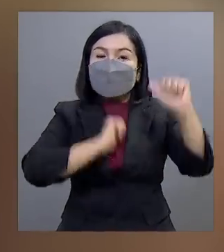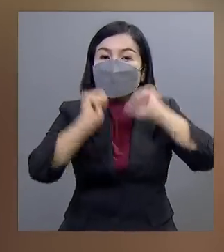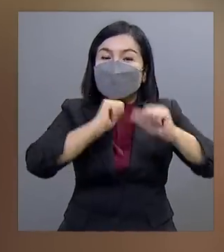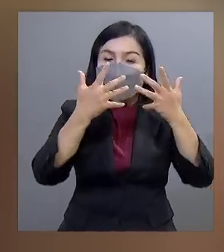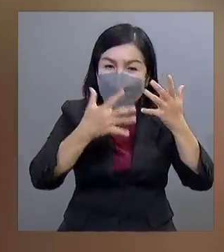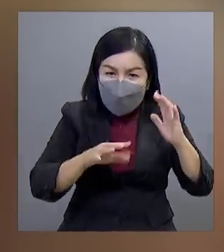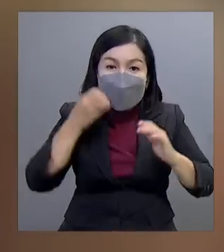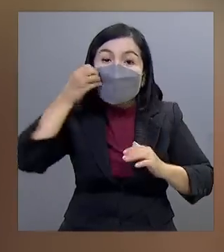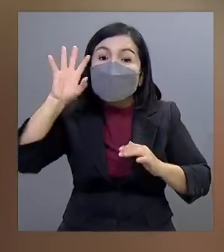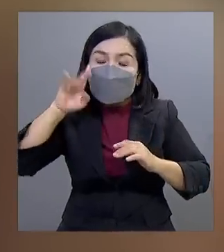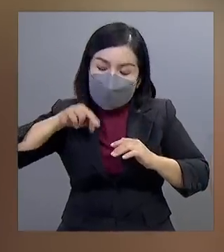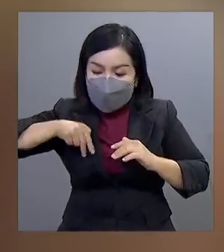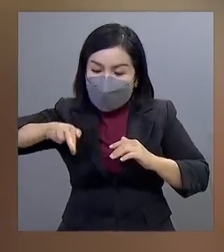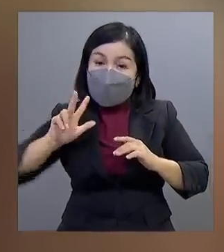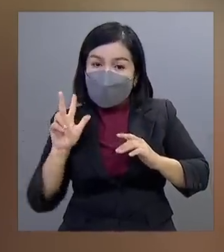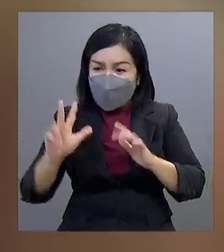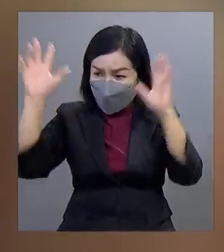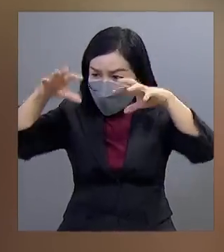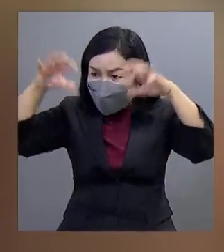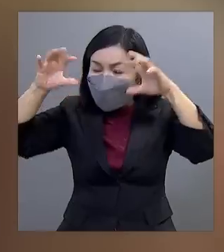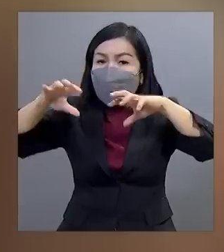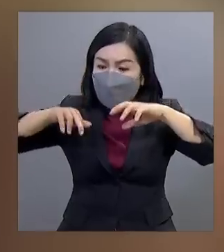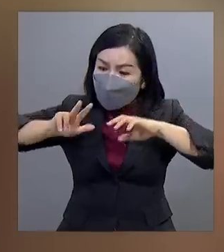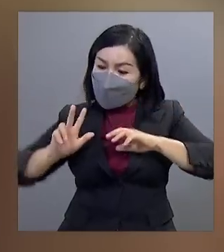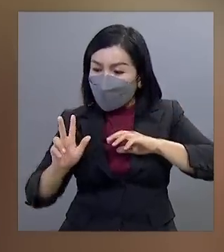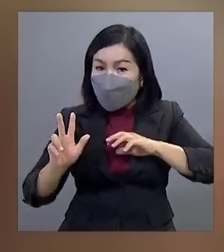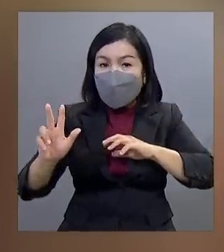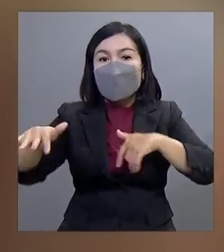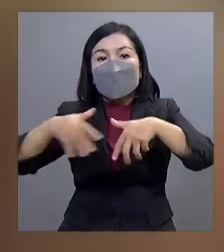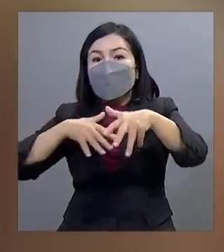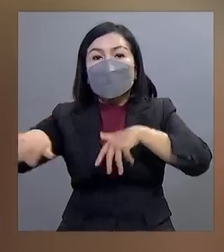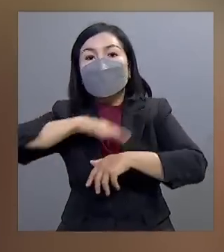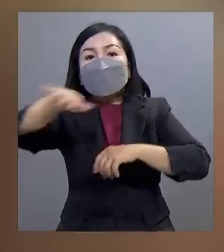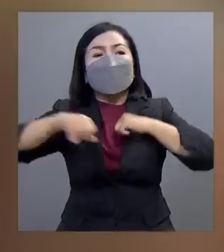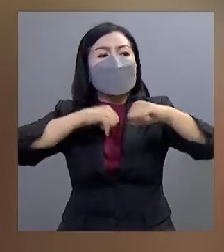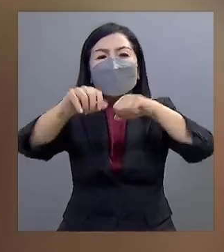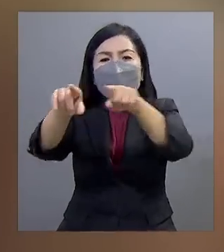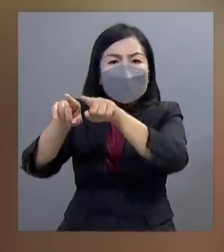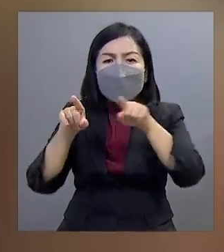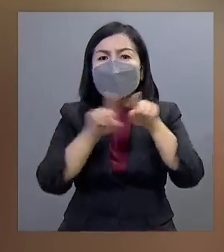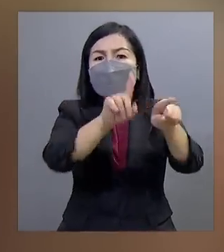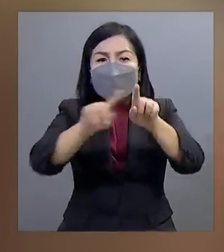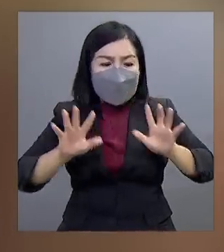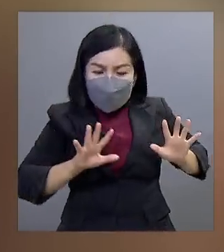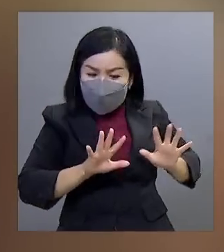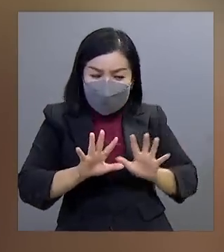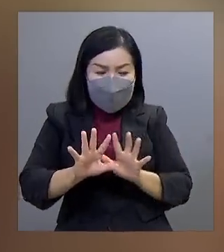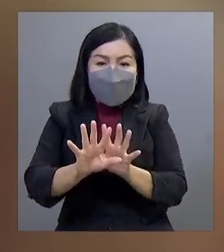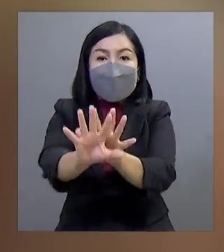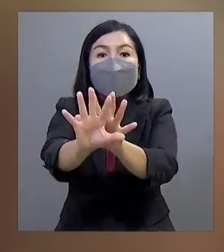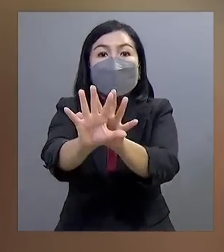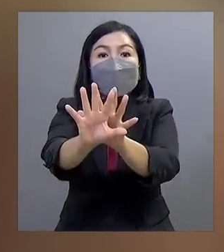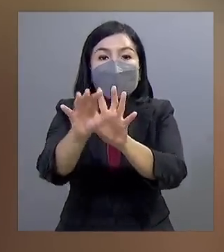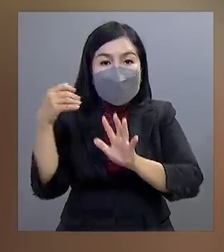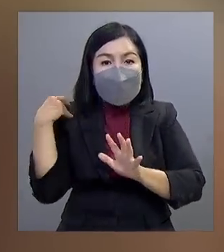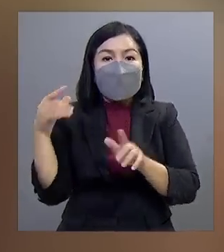ะก็ฝนตกหนักเลยค่ะตอนนั้นแต่ว่าผู้คนส่วนใหญ่ซึ่งก็เป็นวัยรุ่นค่ะก็ไหลๆตามกันมาขึ้นบันไดเลื่อนนะคะและนี่ก็เป็นคำบอกเล่